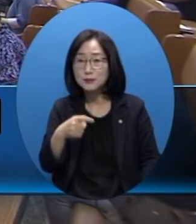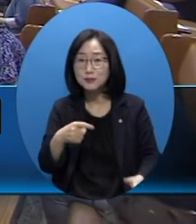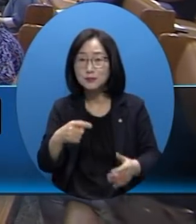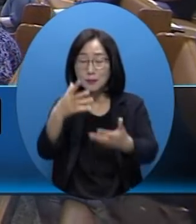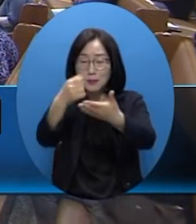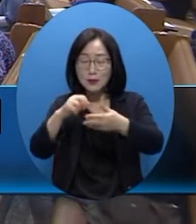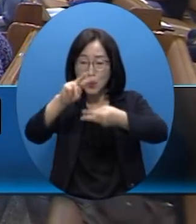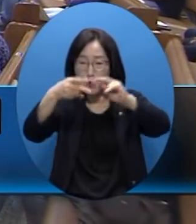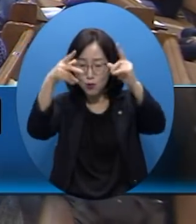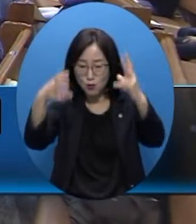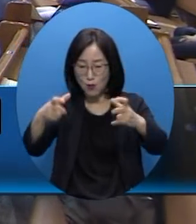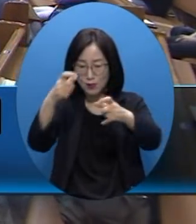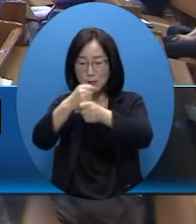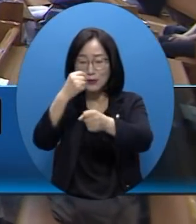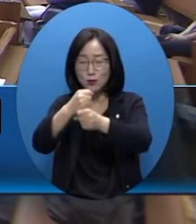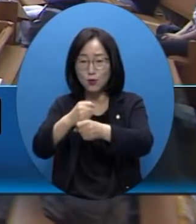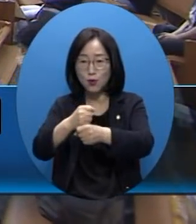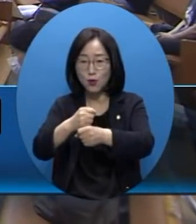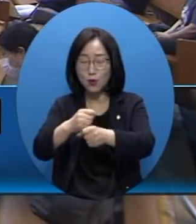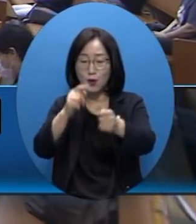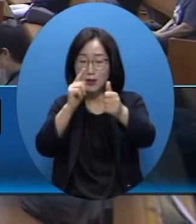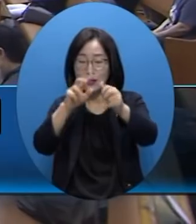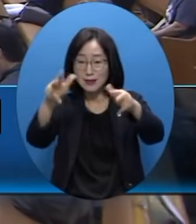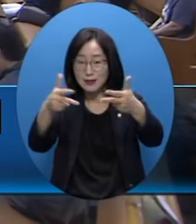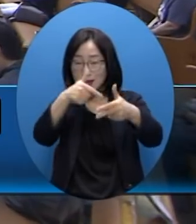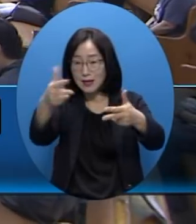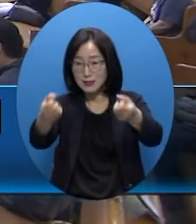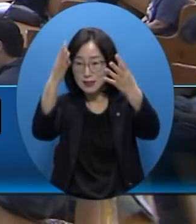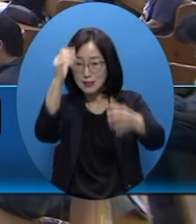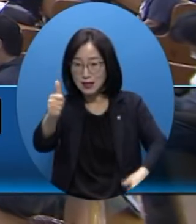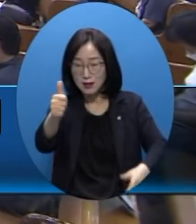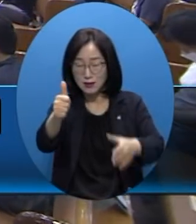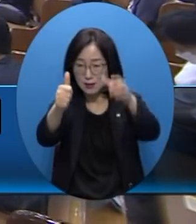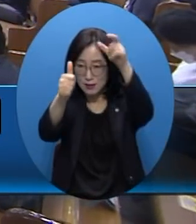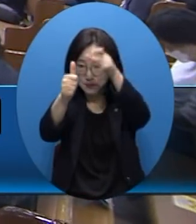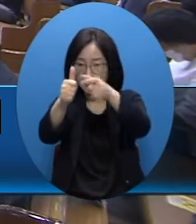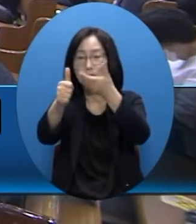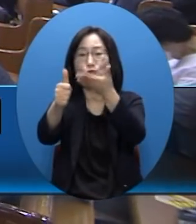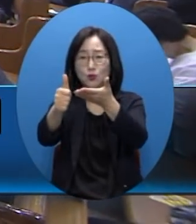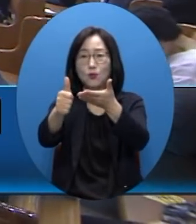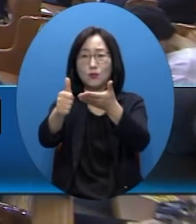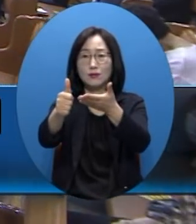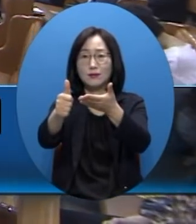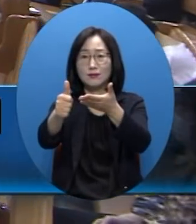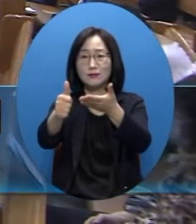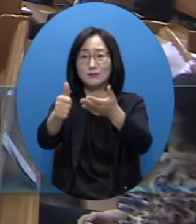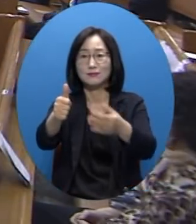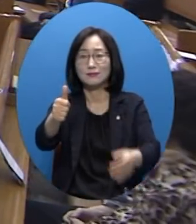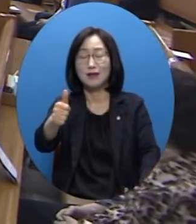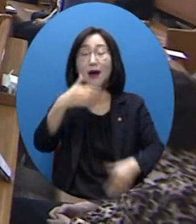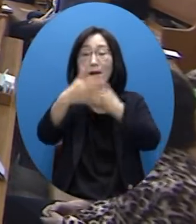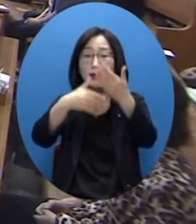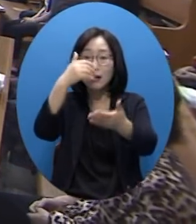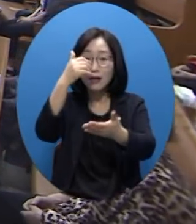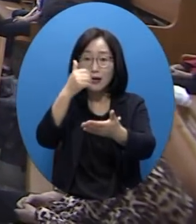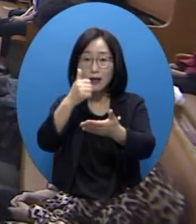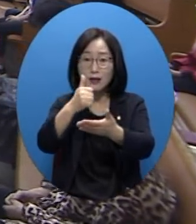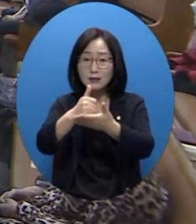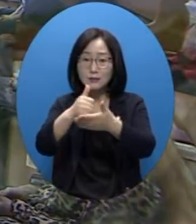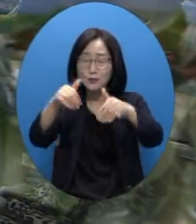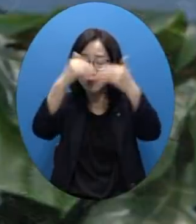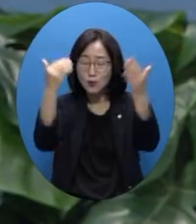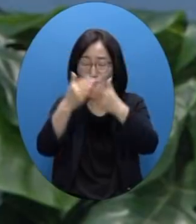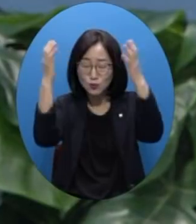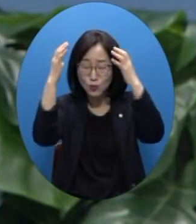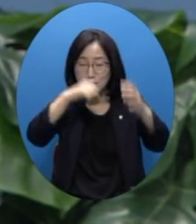받아 면류관을 만들어 요사닥의 아들 대제사장 요수아의 머리에 씌우고 하나님은 궁극적으로 모든